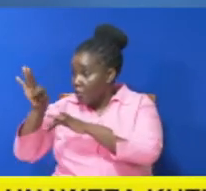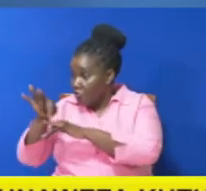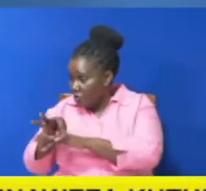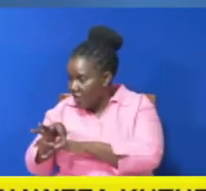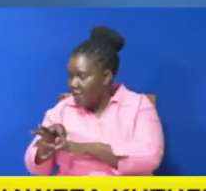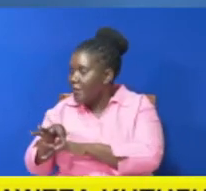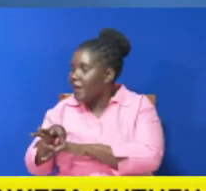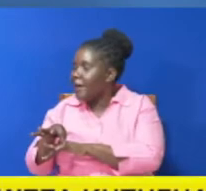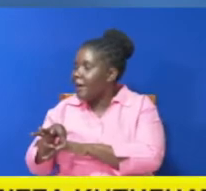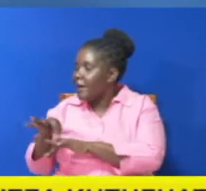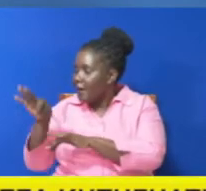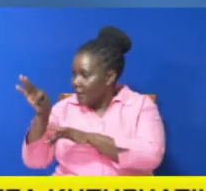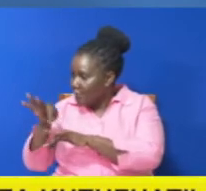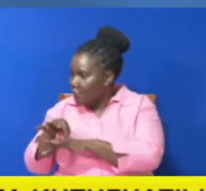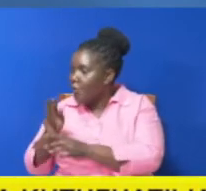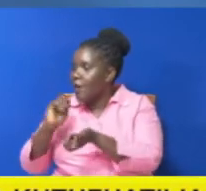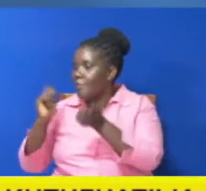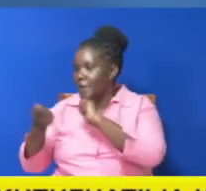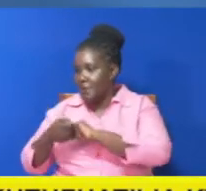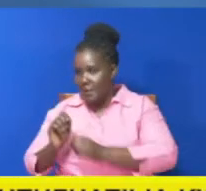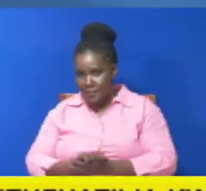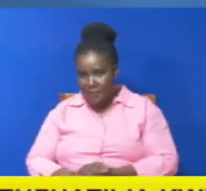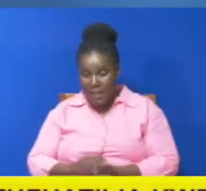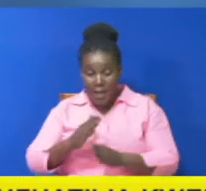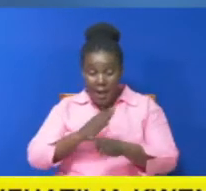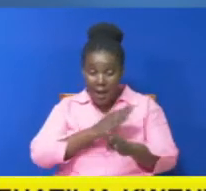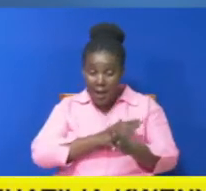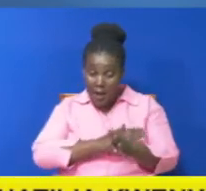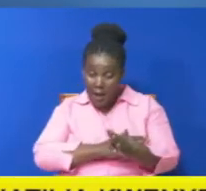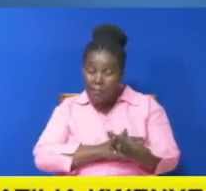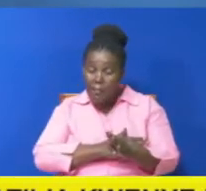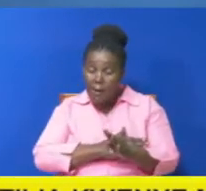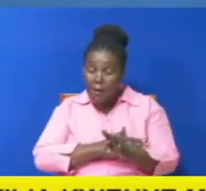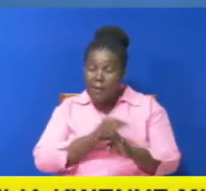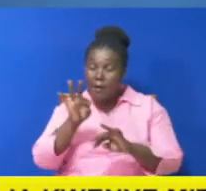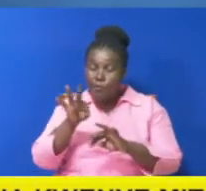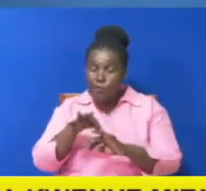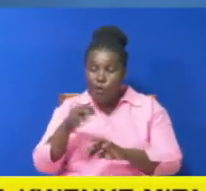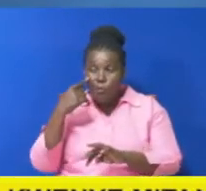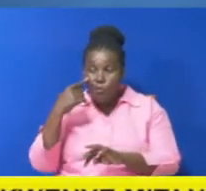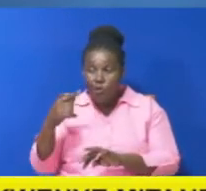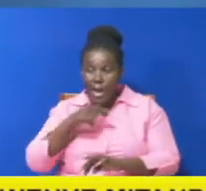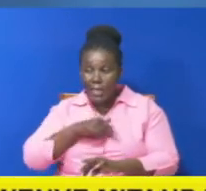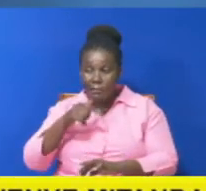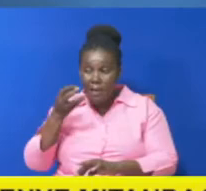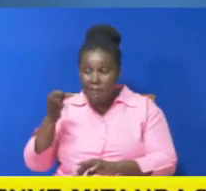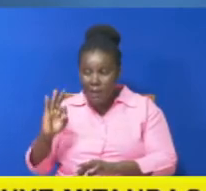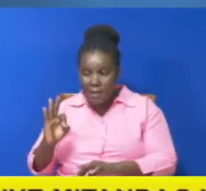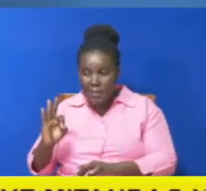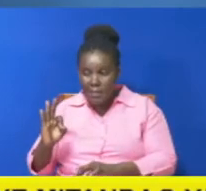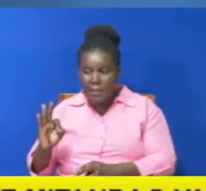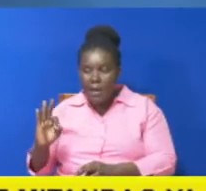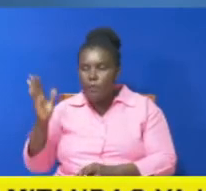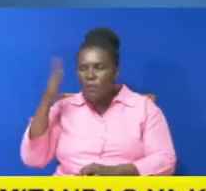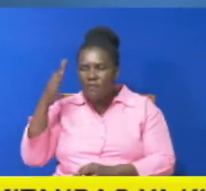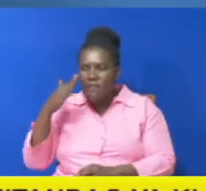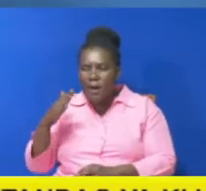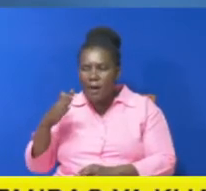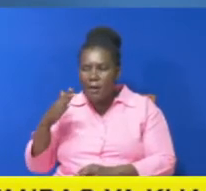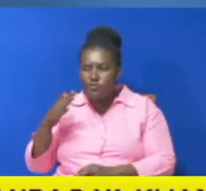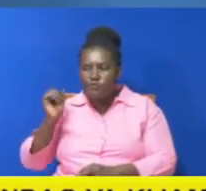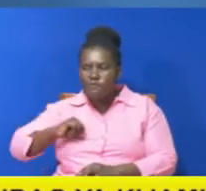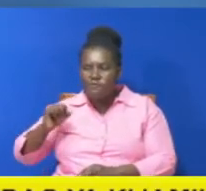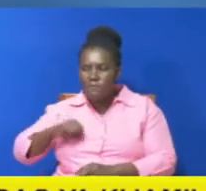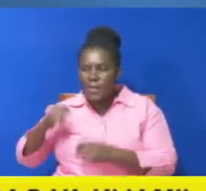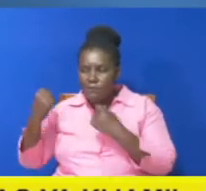hujamuoa, umemkuta kwenye hizo tabia, kama unaona moyo wako hauwezi kuihimili, usimuoe mtu wa namna hiyo. Kuna mwingine moyo